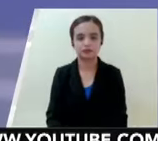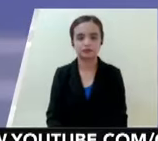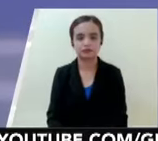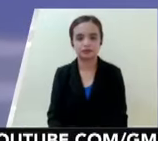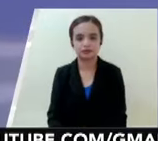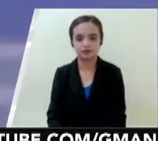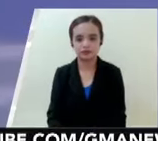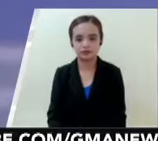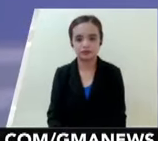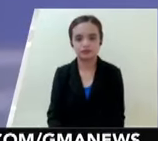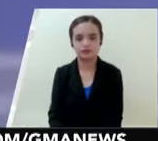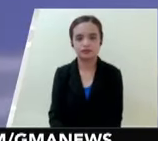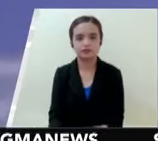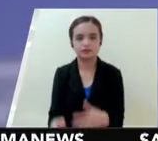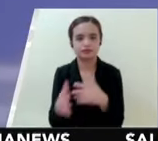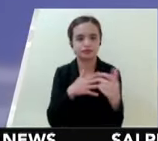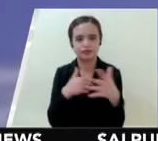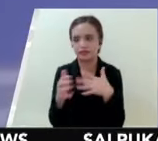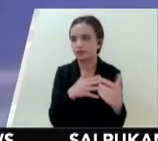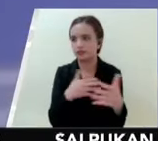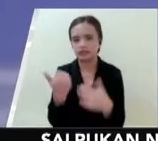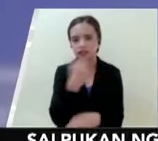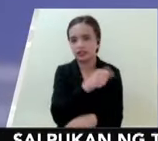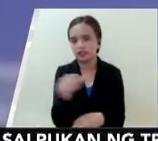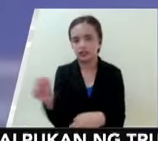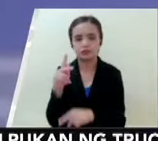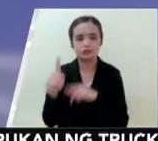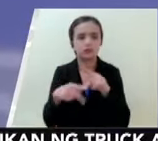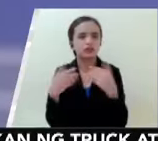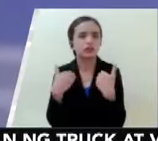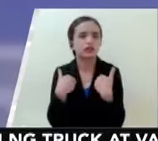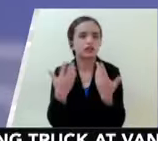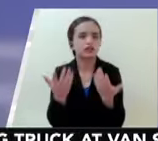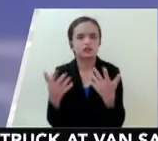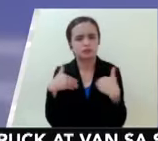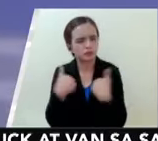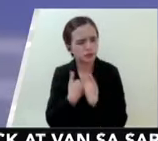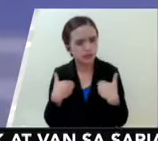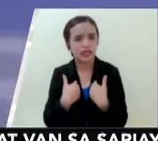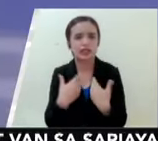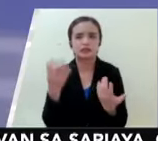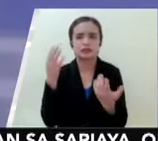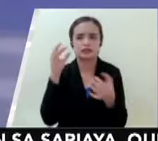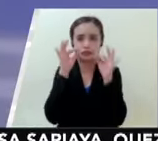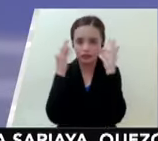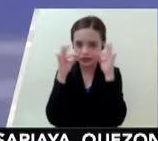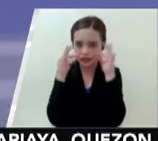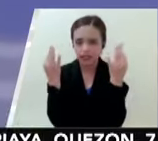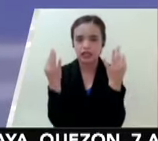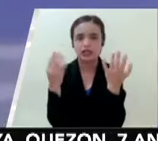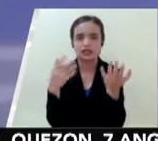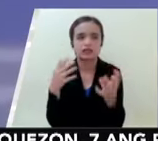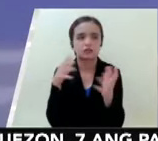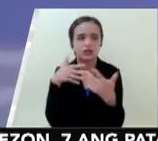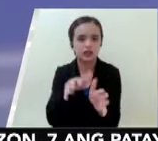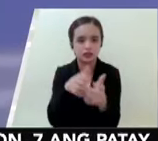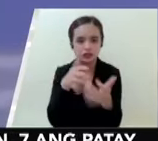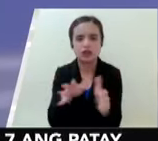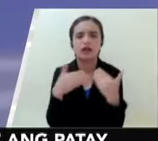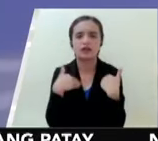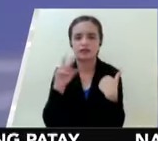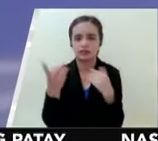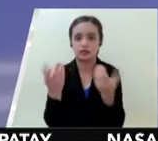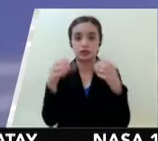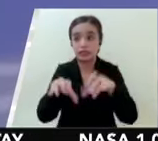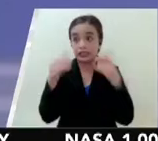Kahit po sino deserve ang second chance, pati na po yung mga aso at pusa na pinagmalupitan. At ngayon pong National Aspen Day,